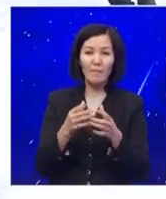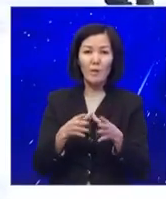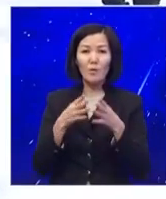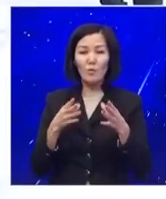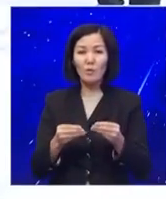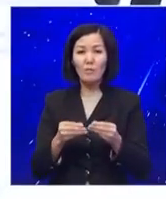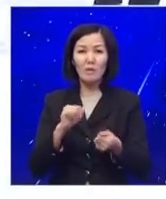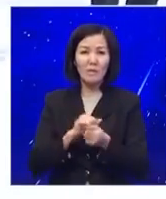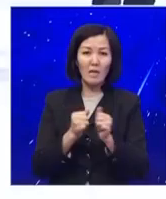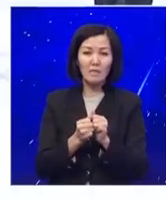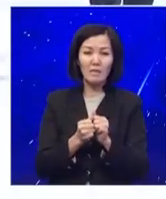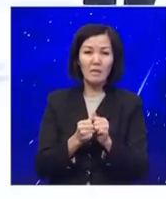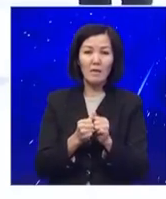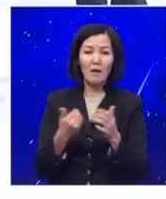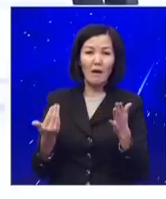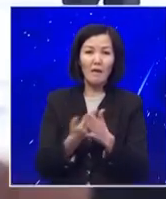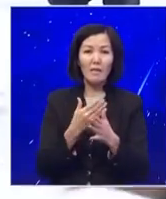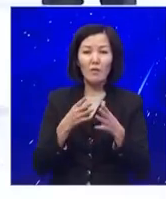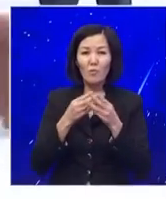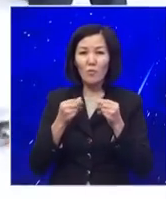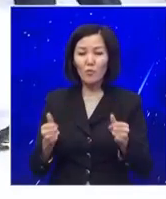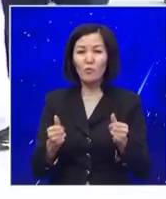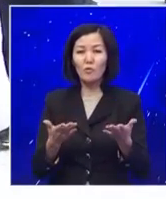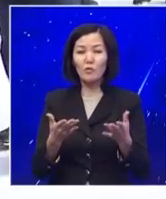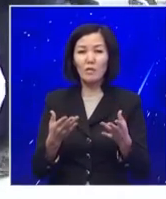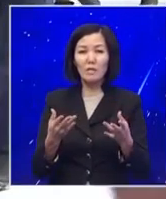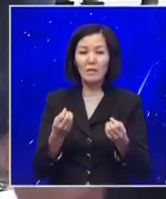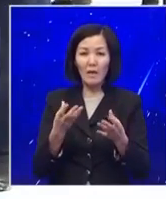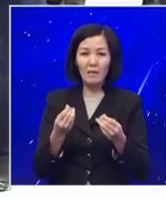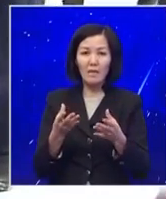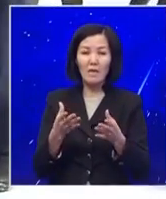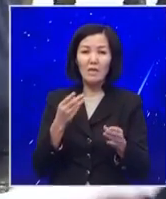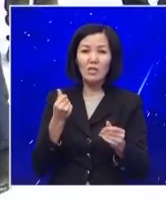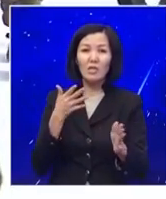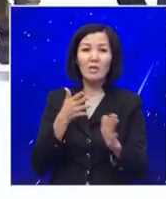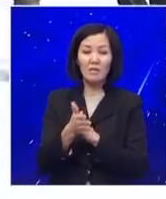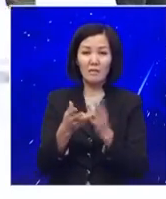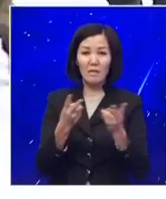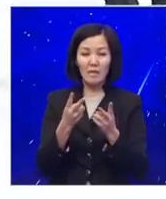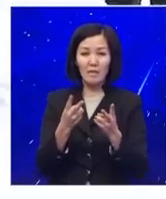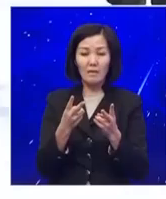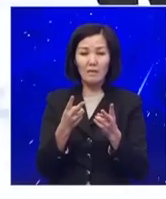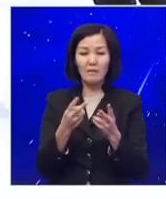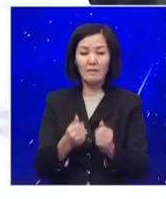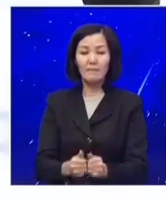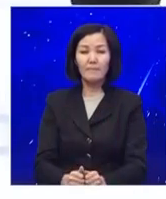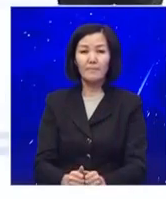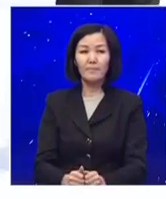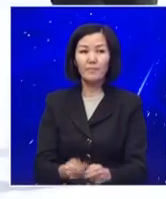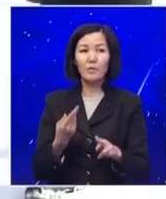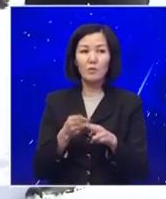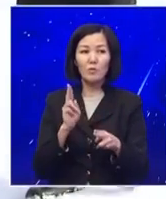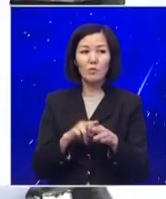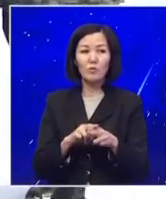бәрі тас-тас болып кетеді, камок-камок. Оны өту үшін неше трактор жалдап ақшасын төлеп, шығым көп шығып атыр. Сол